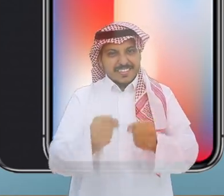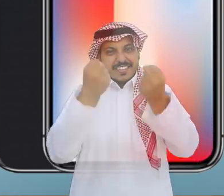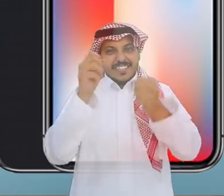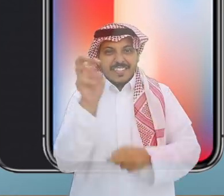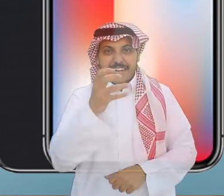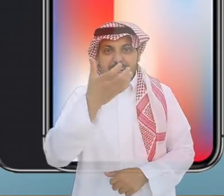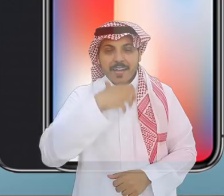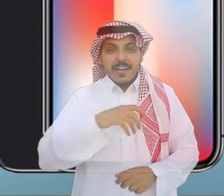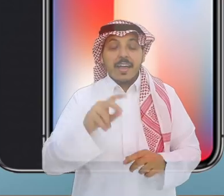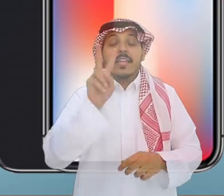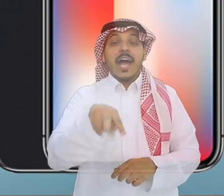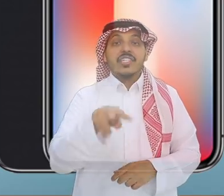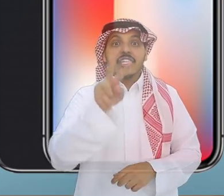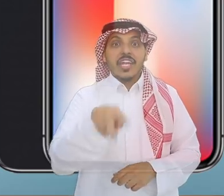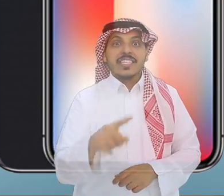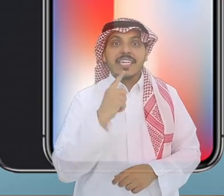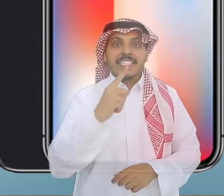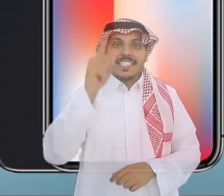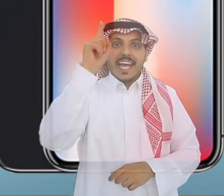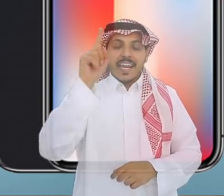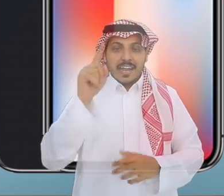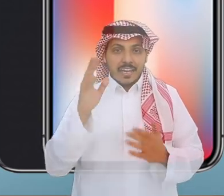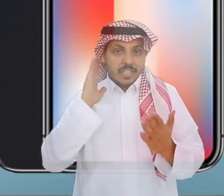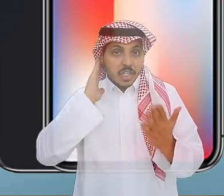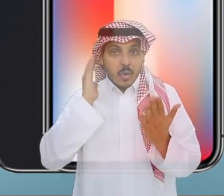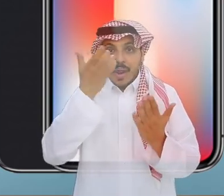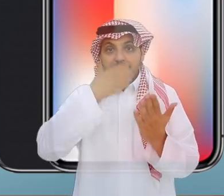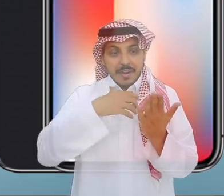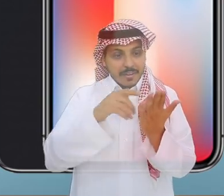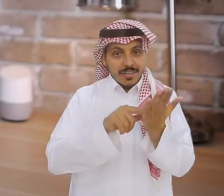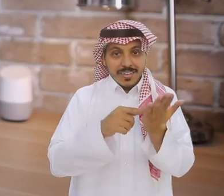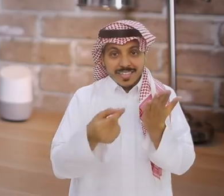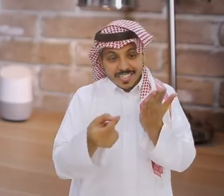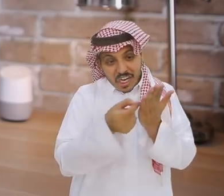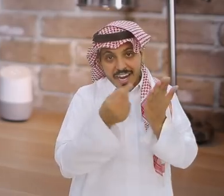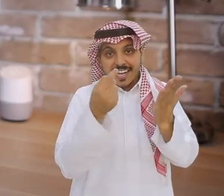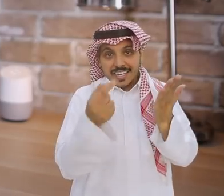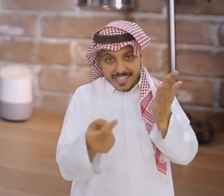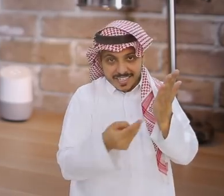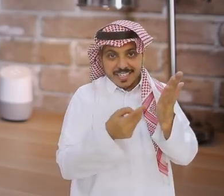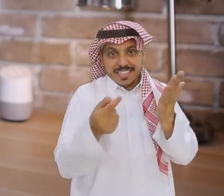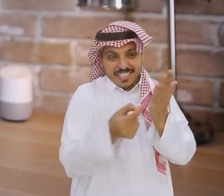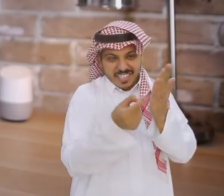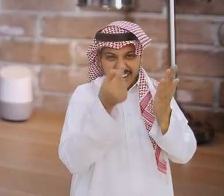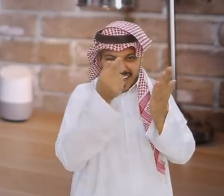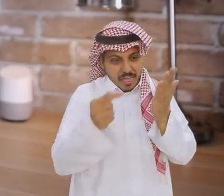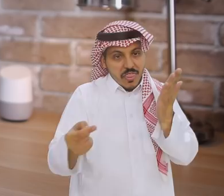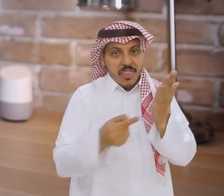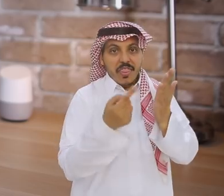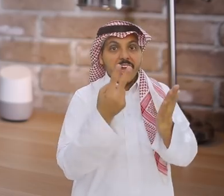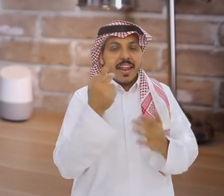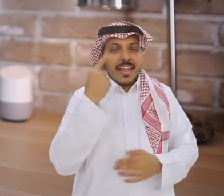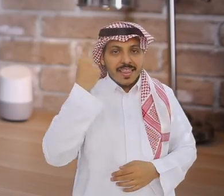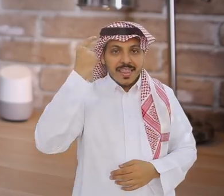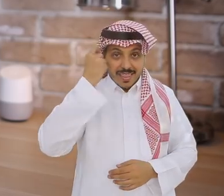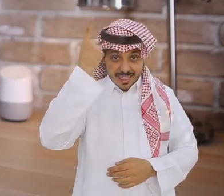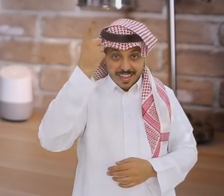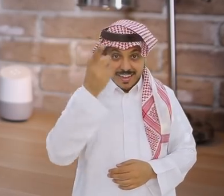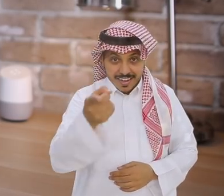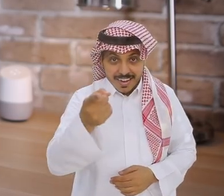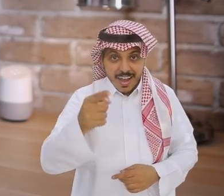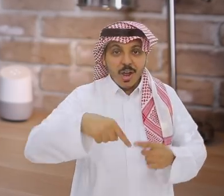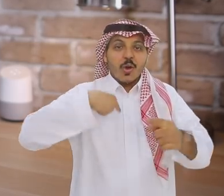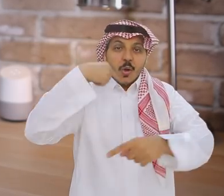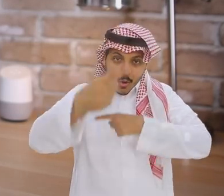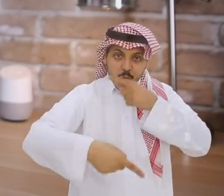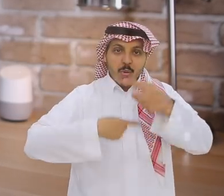وبعد 11 سنة من أول آيفون يجي لنا آيفون يقبل شريحتين. هنا جاء الوقت الصحيح أذكركم بواقعة تحدث يوميا